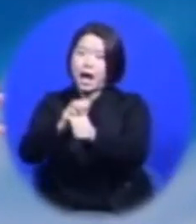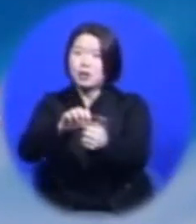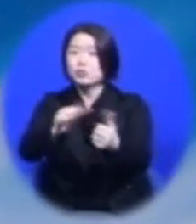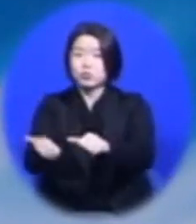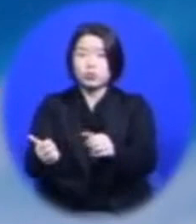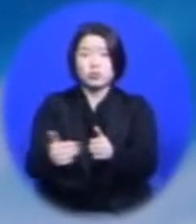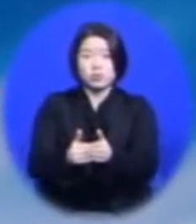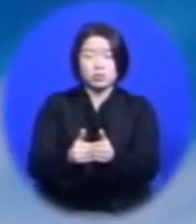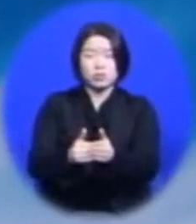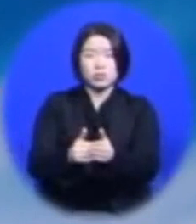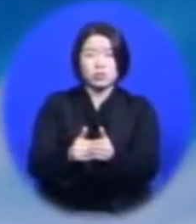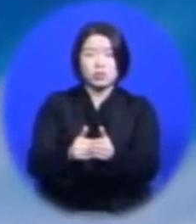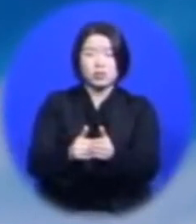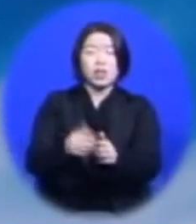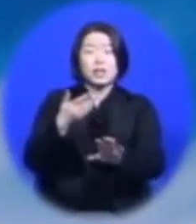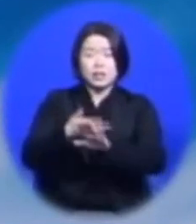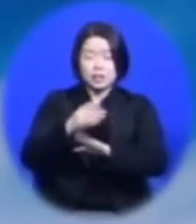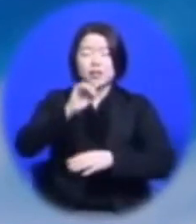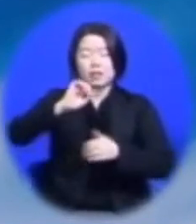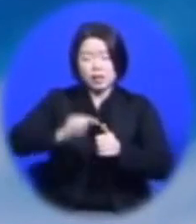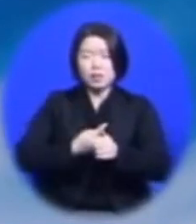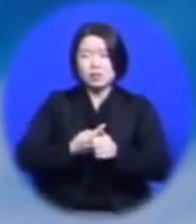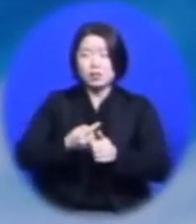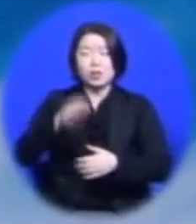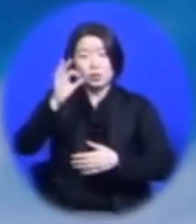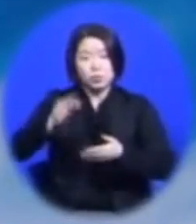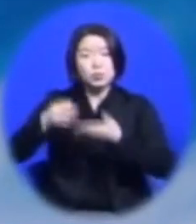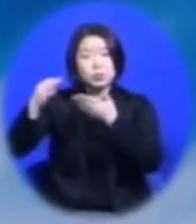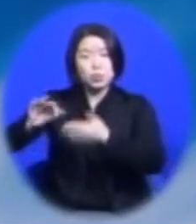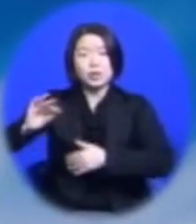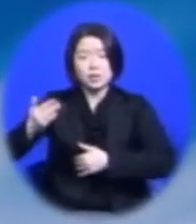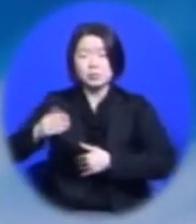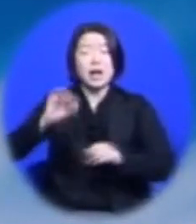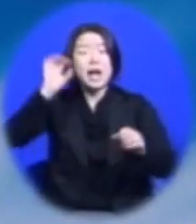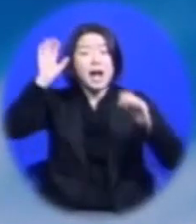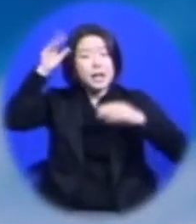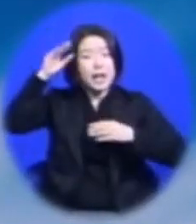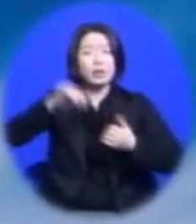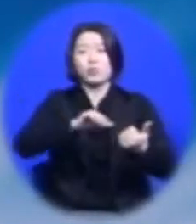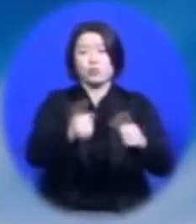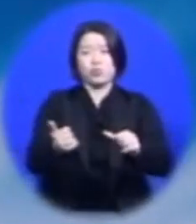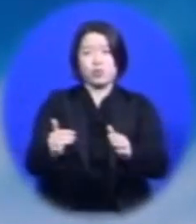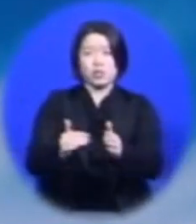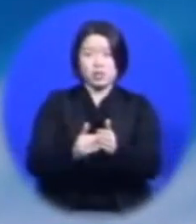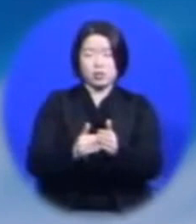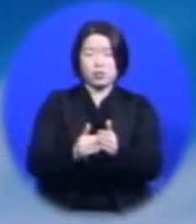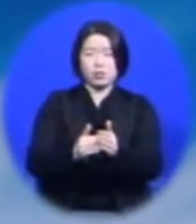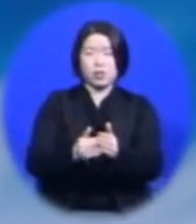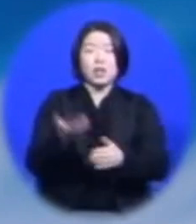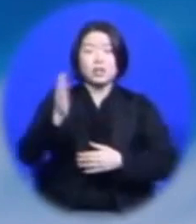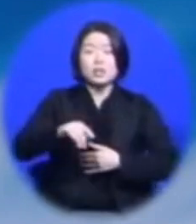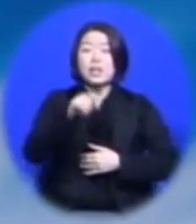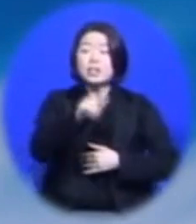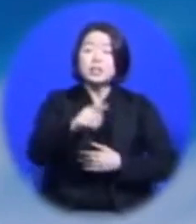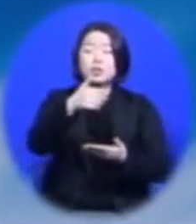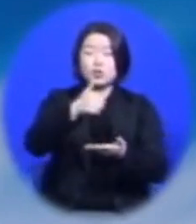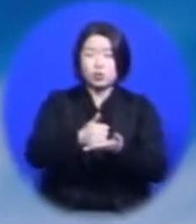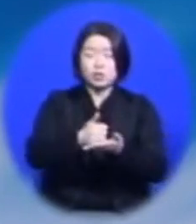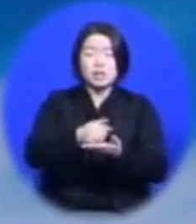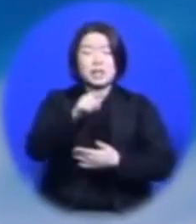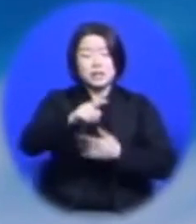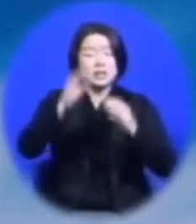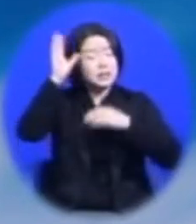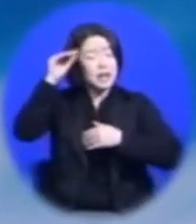당연히 뭐 보상도 해줘야 되지만 이 개도 죽어야죠. 그런데 그 주인이 그 개를